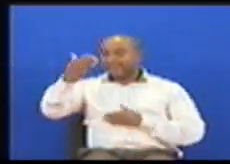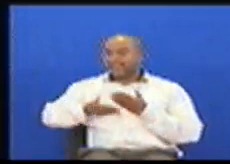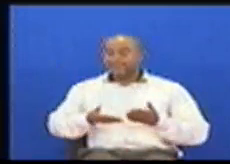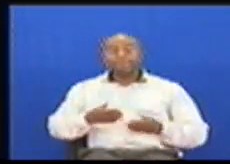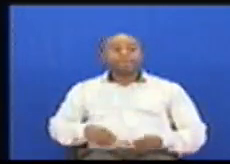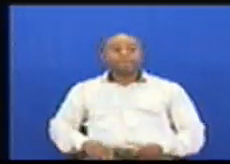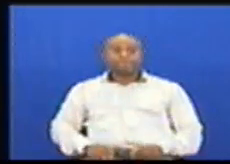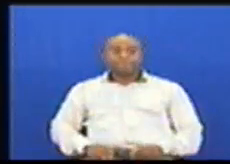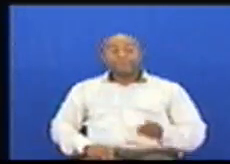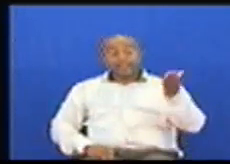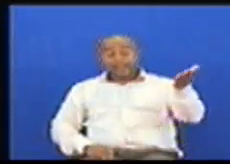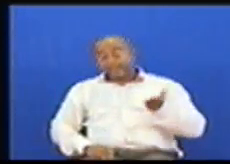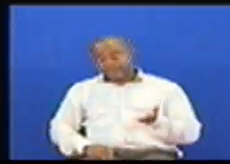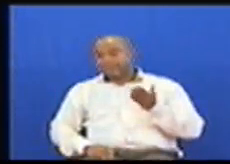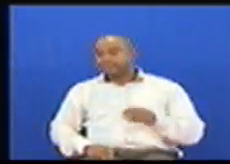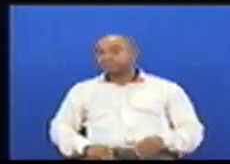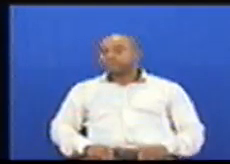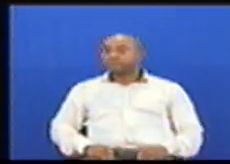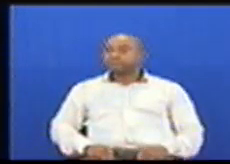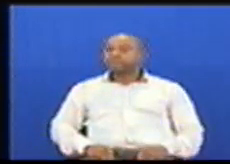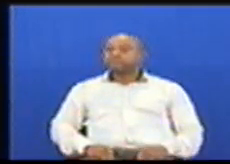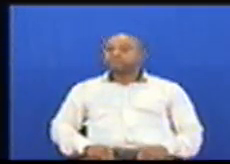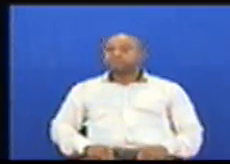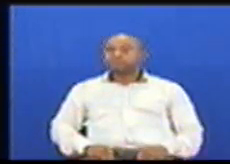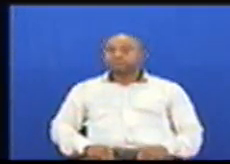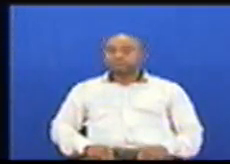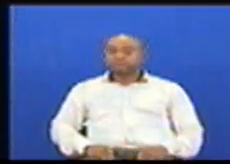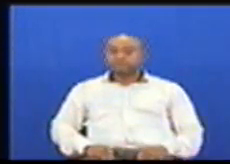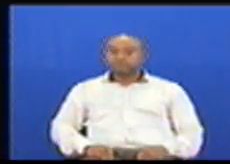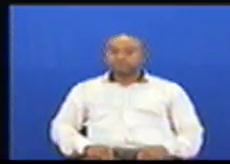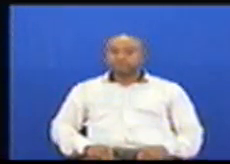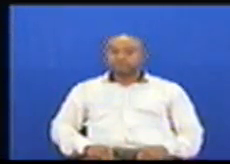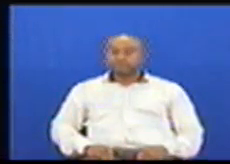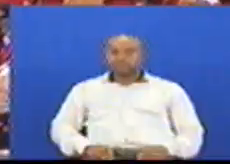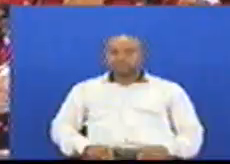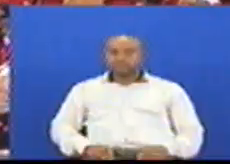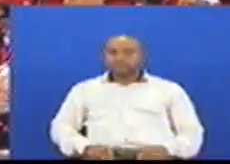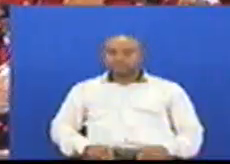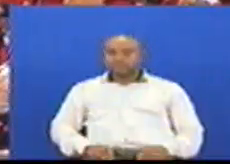Mbaruk. Mheshimiwa Joseph Michael Mkundi ajiandae.